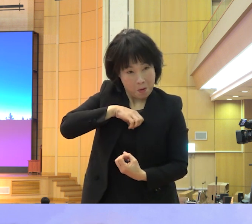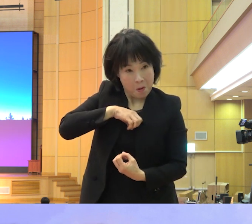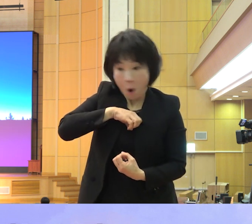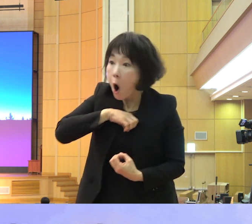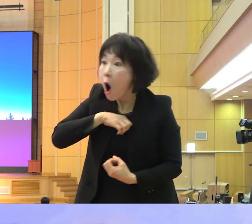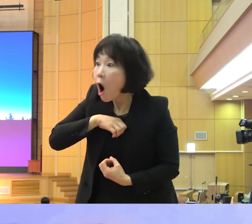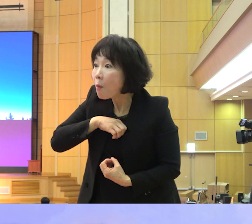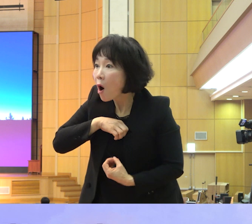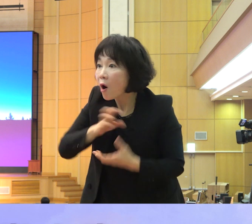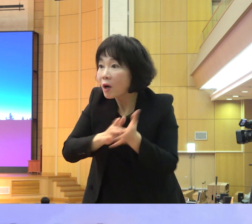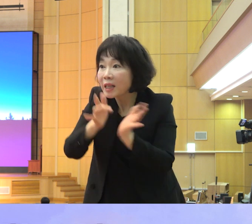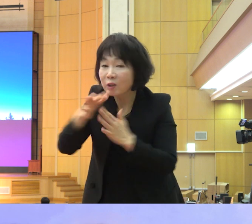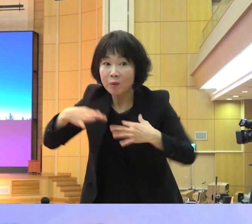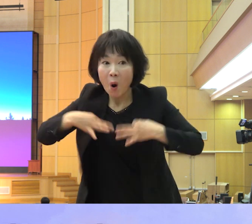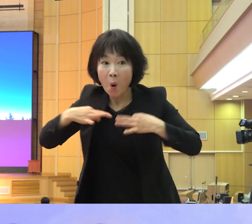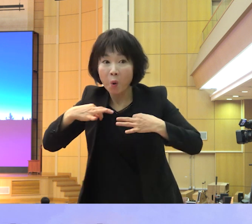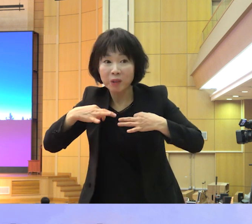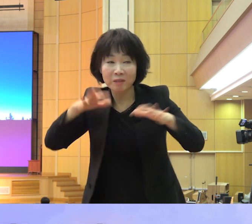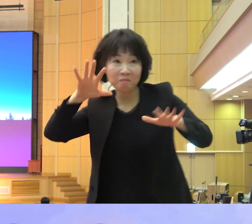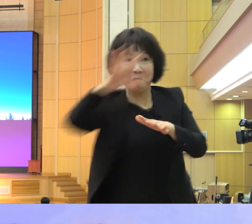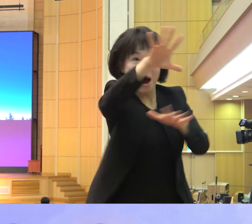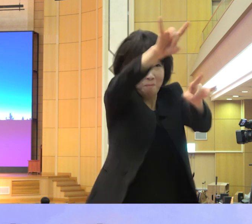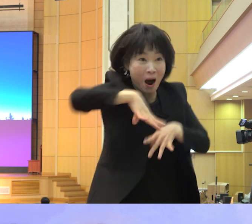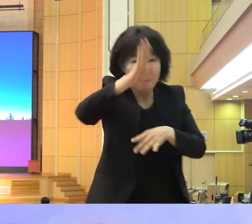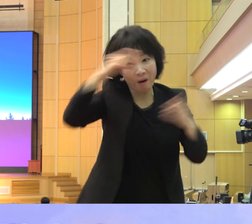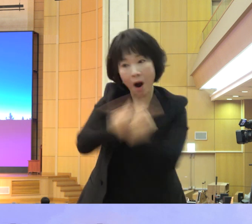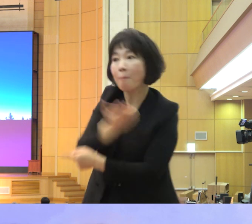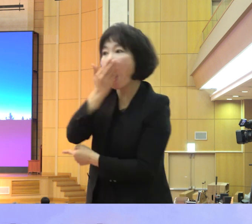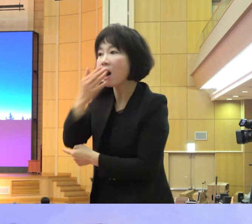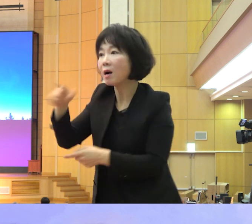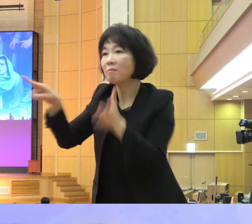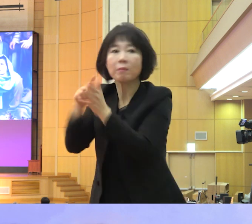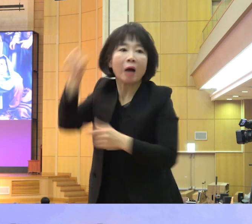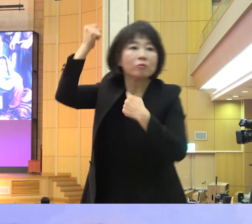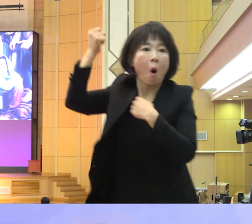예수님의 옷에만 손을 대어도 뭐하겠다? 낫겠다.